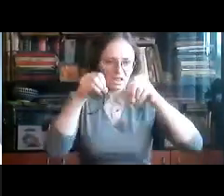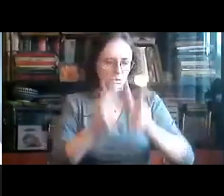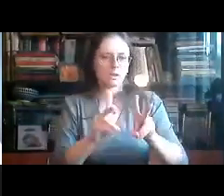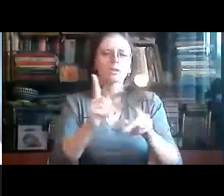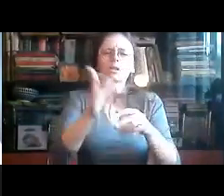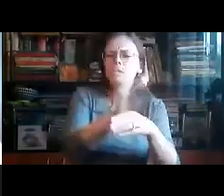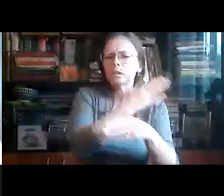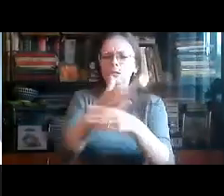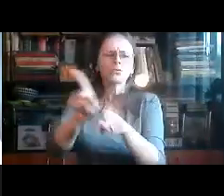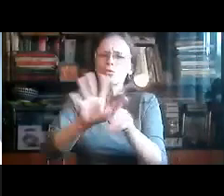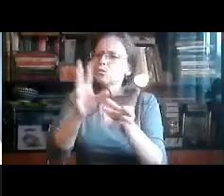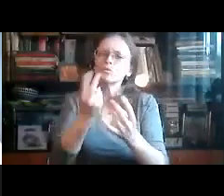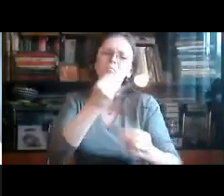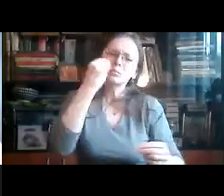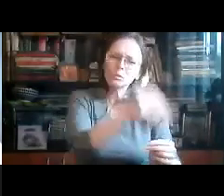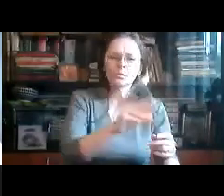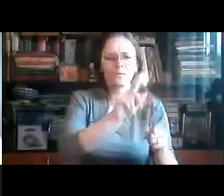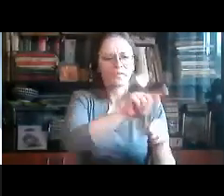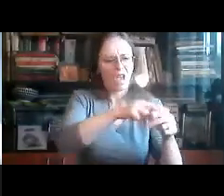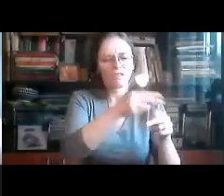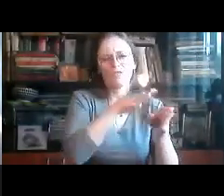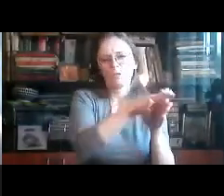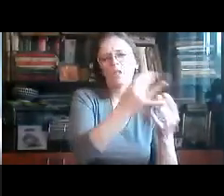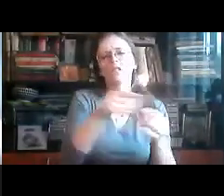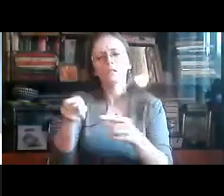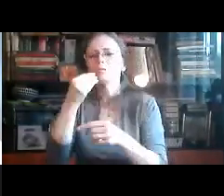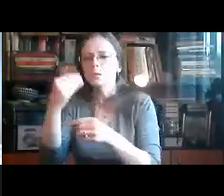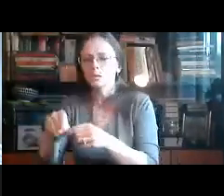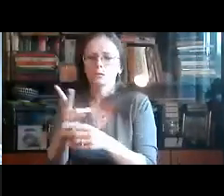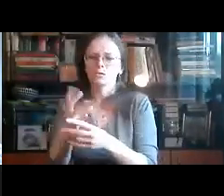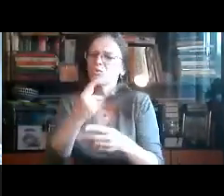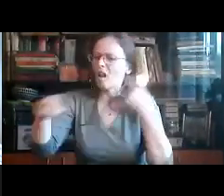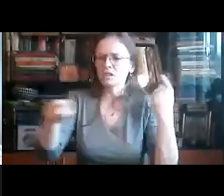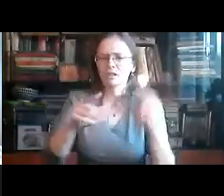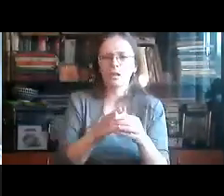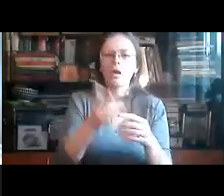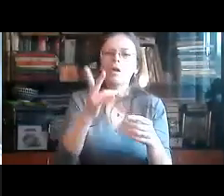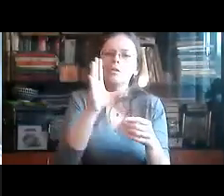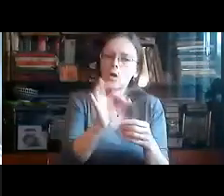вещи, вот. Но, конечно же, осваивать какие-то вот